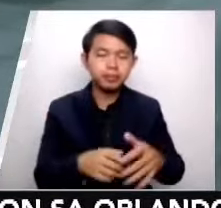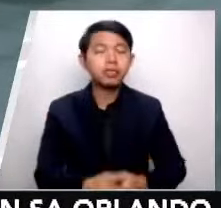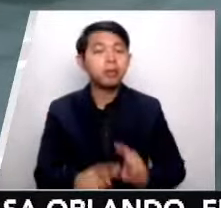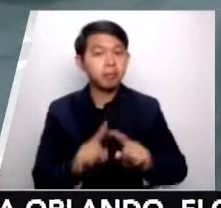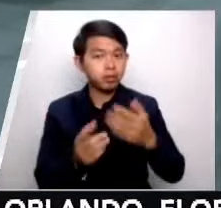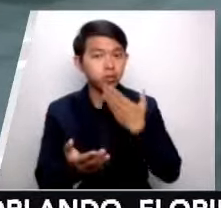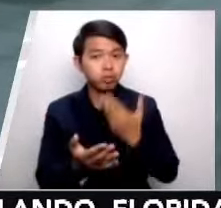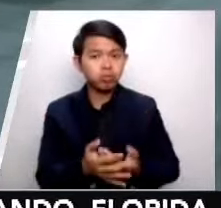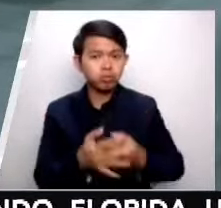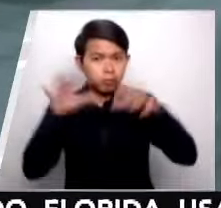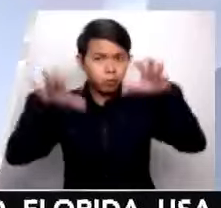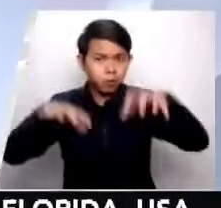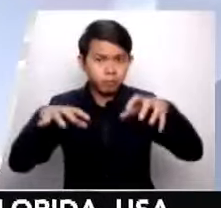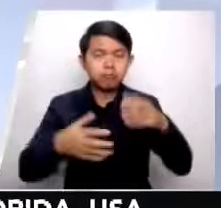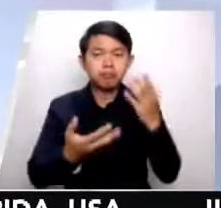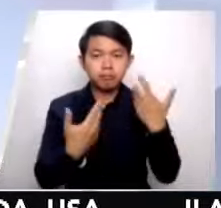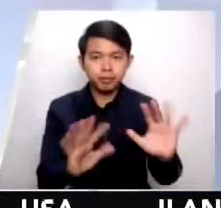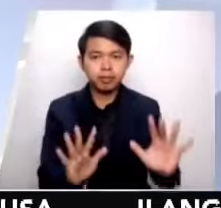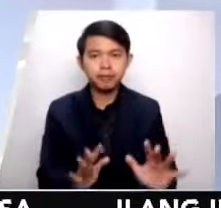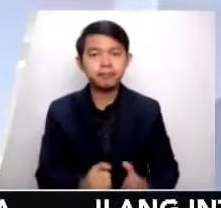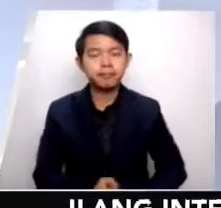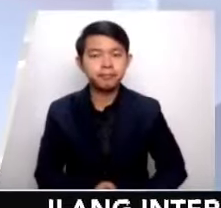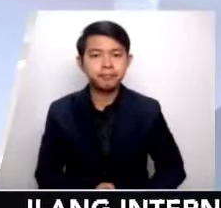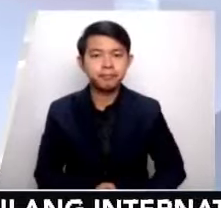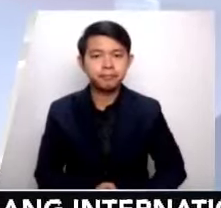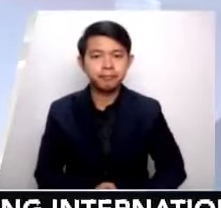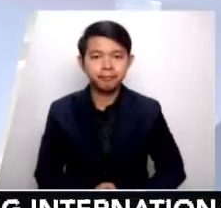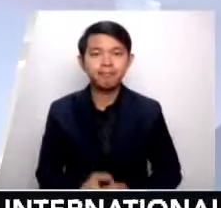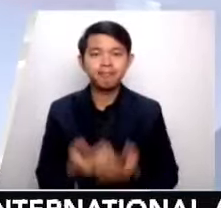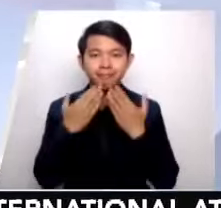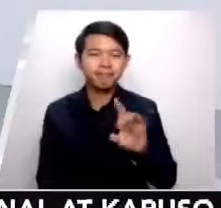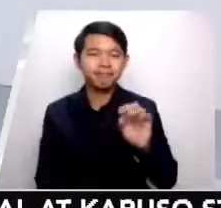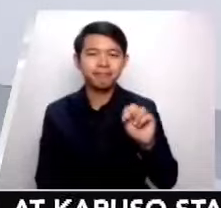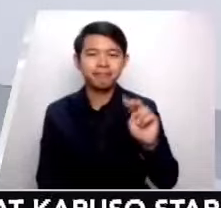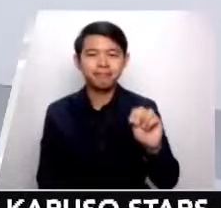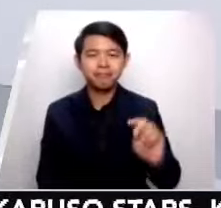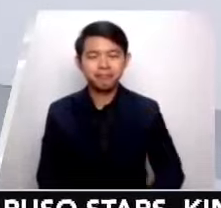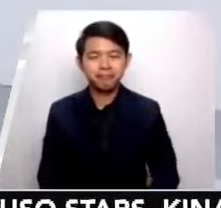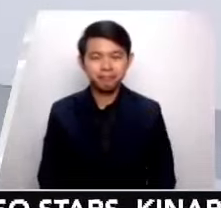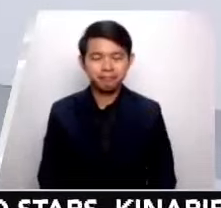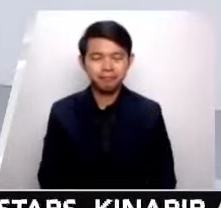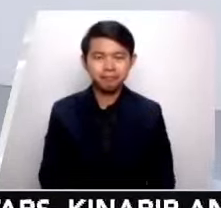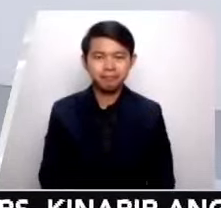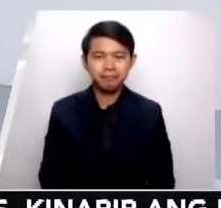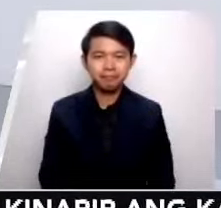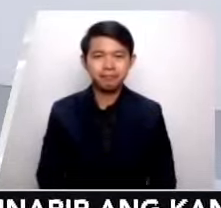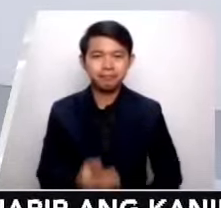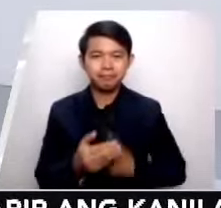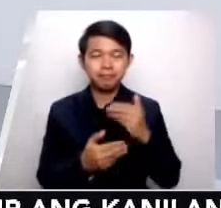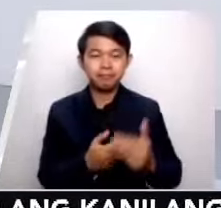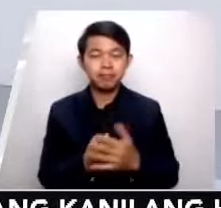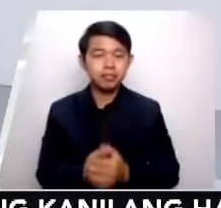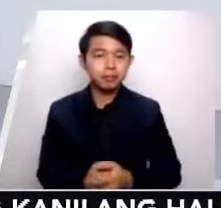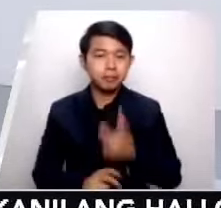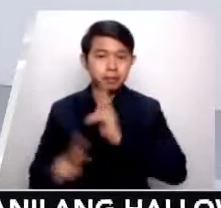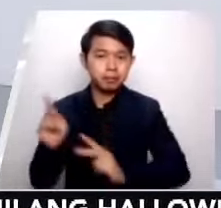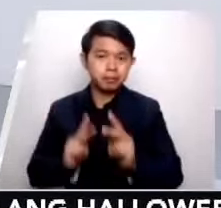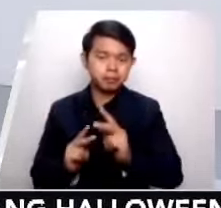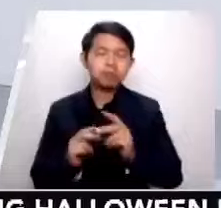dito. Atom? Maraming salamat, Von Aquino. May mga mag-overnight din sa Manila Memorial Park